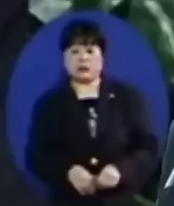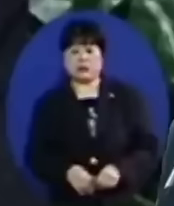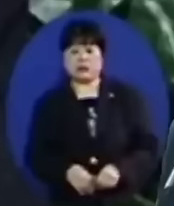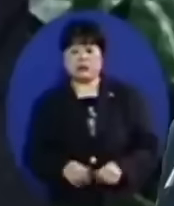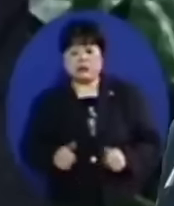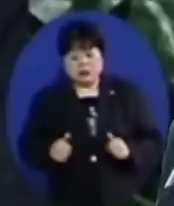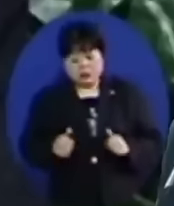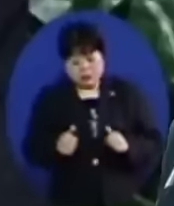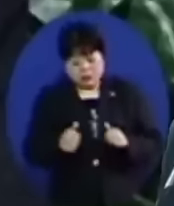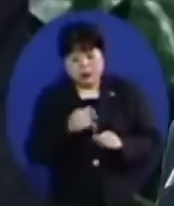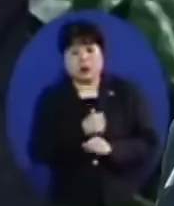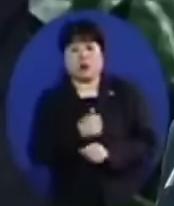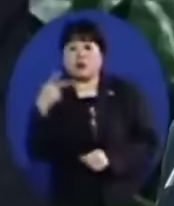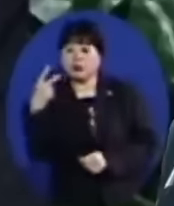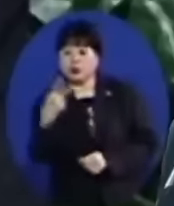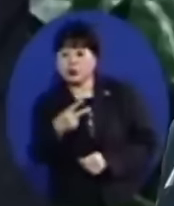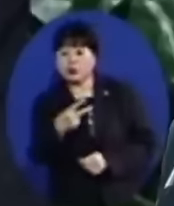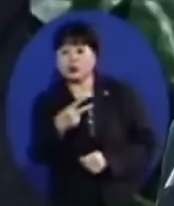그 다음에는